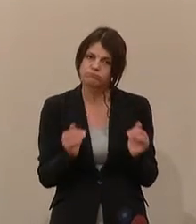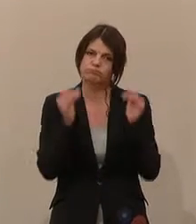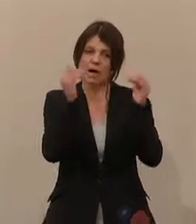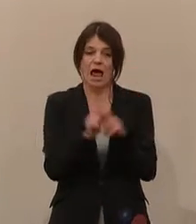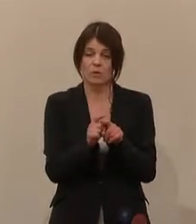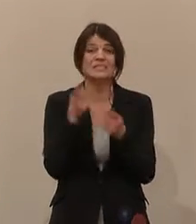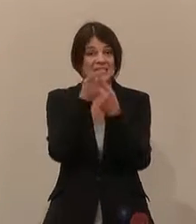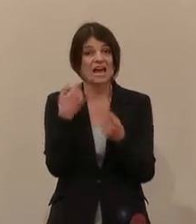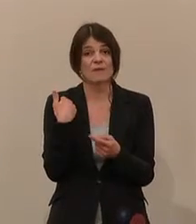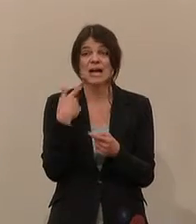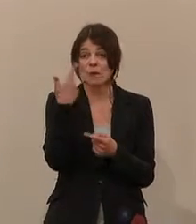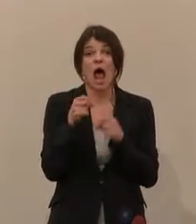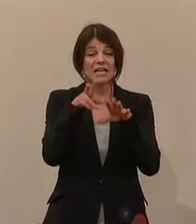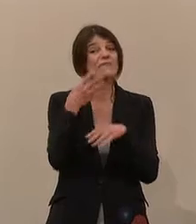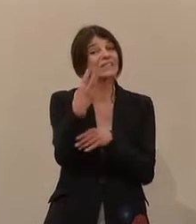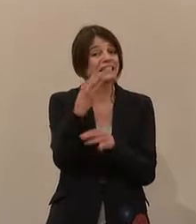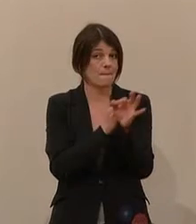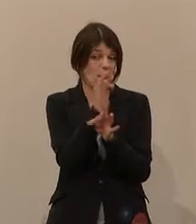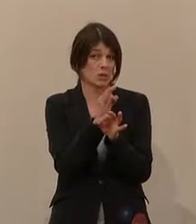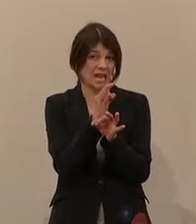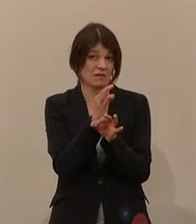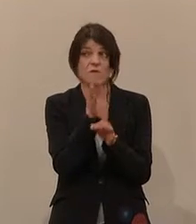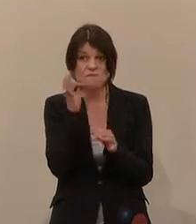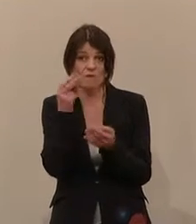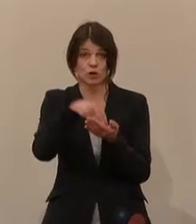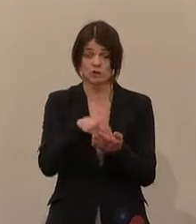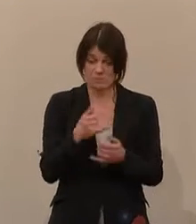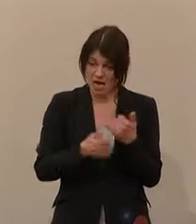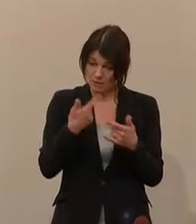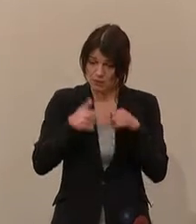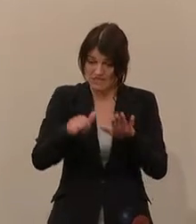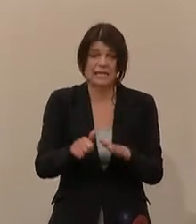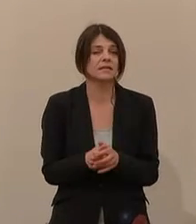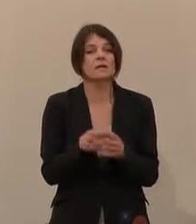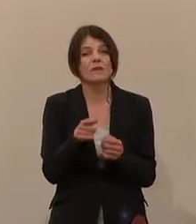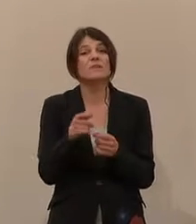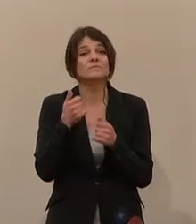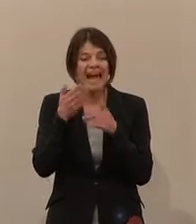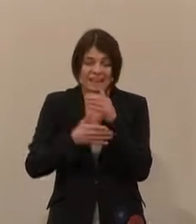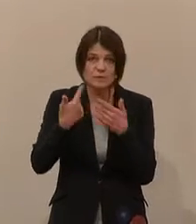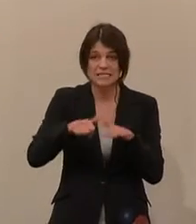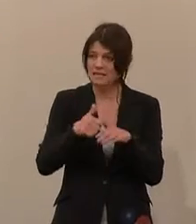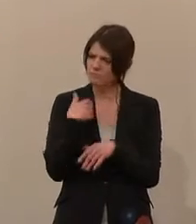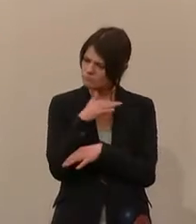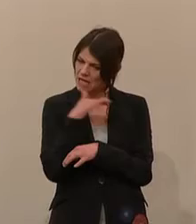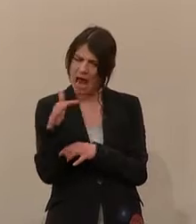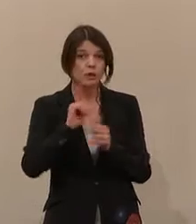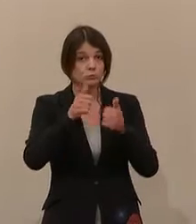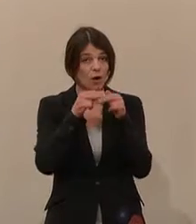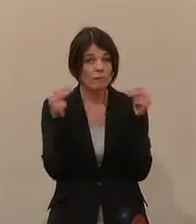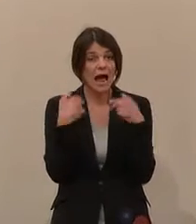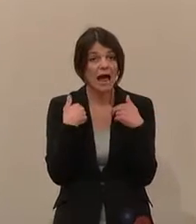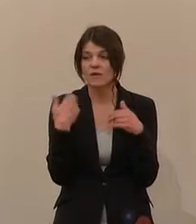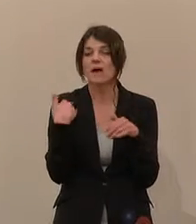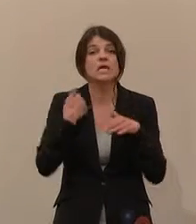war 2018 40% zu haben. Wir sind im Jahr 2016, Ende 2016, bundesweit über alle Sportverbände